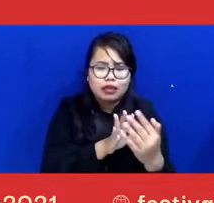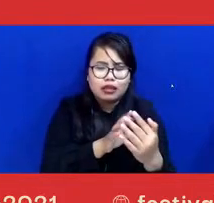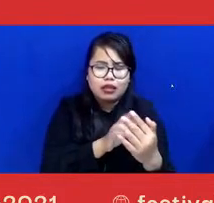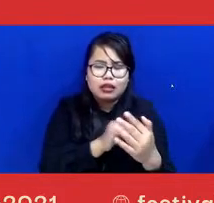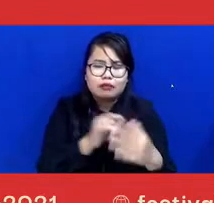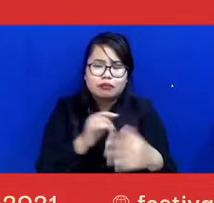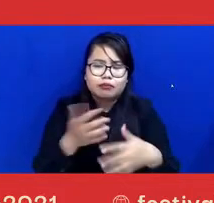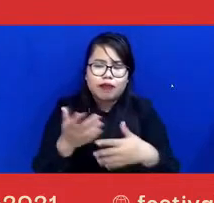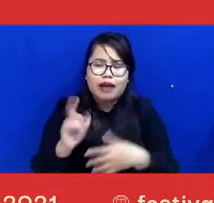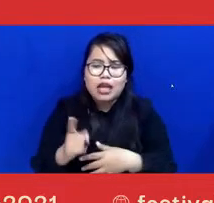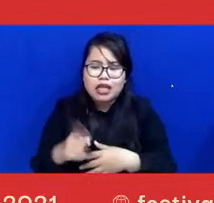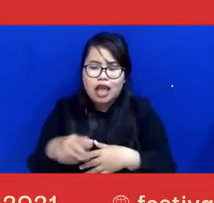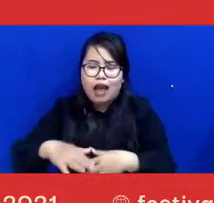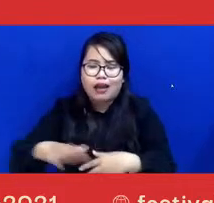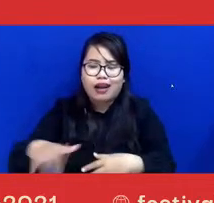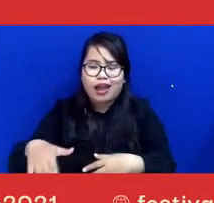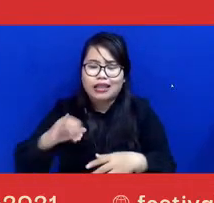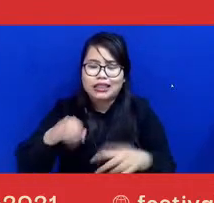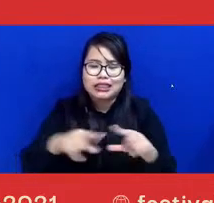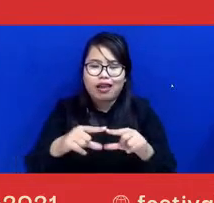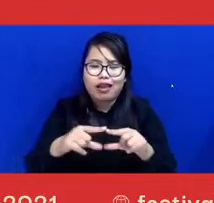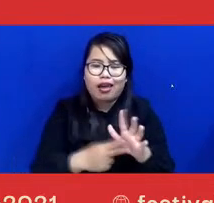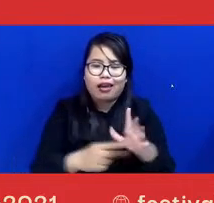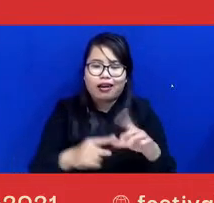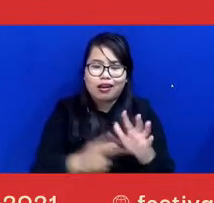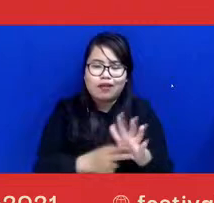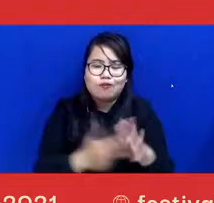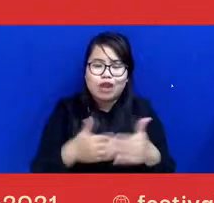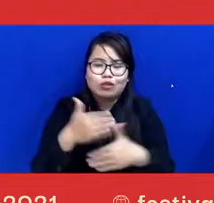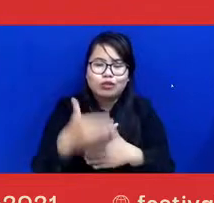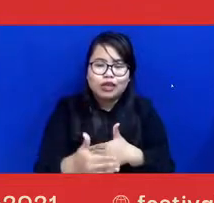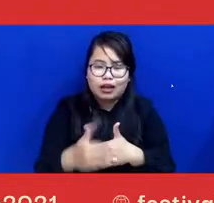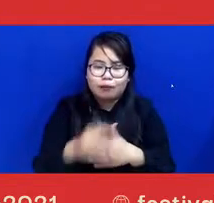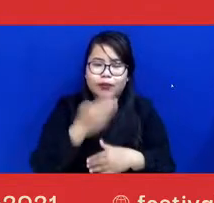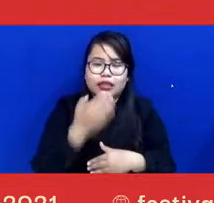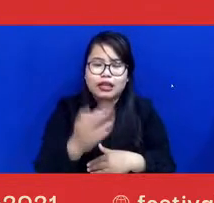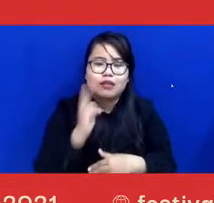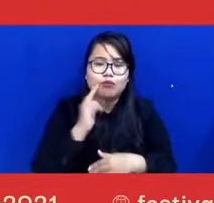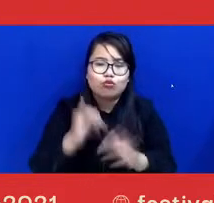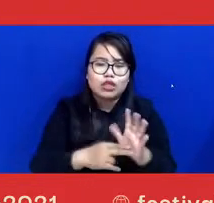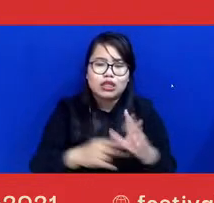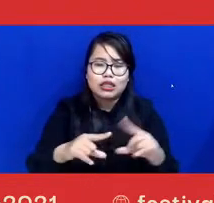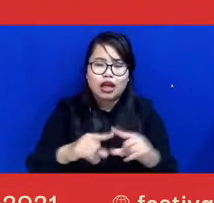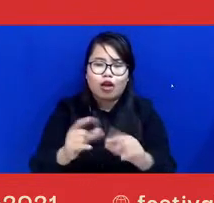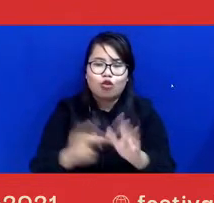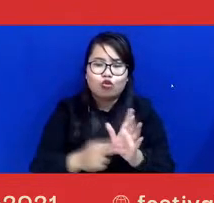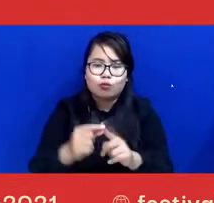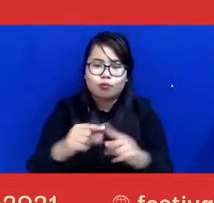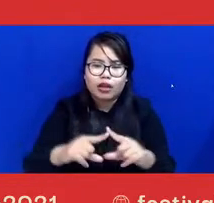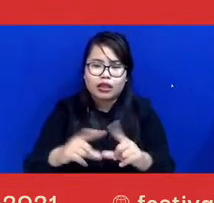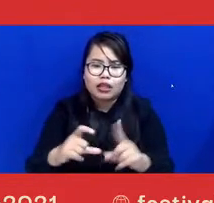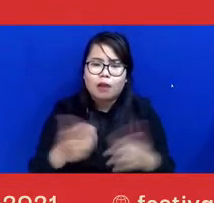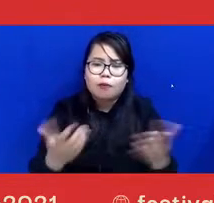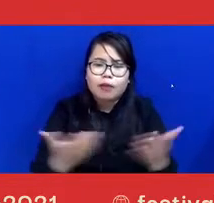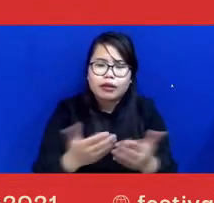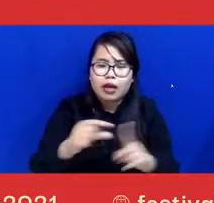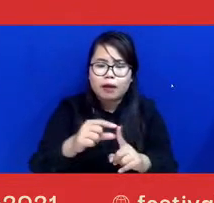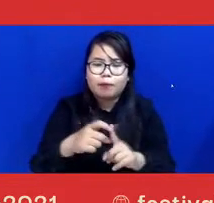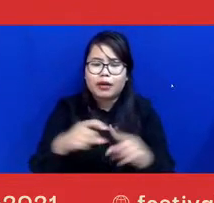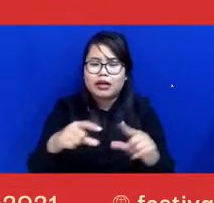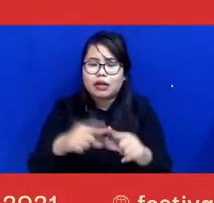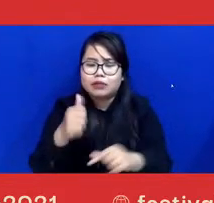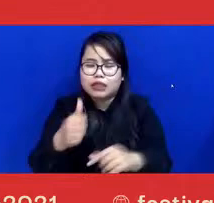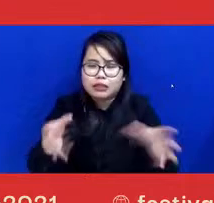pertanyaan dari Ibu Ina dari UNPAD, bagaimana membuat perda itu dipahami sampai unit pemerintahan